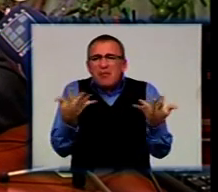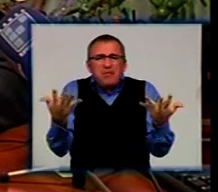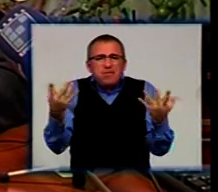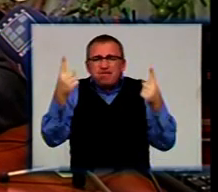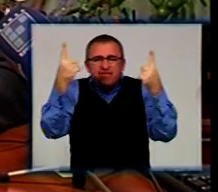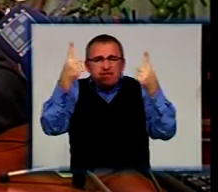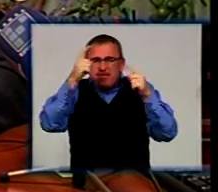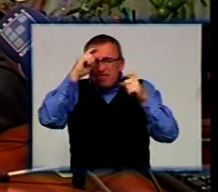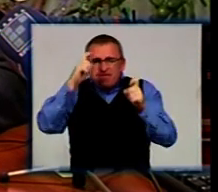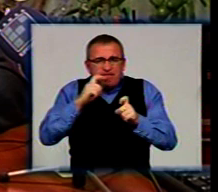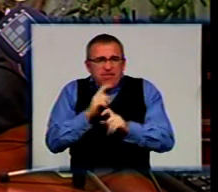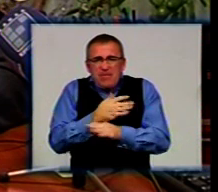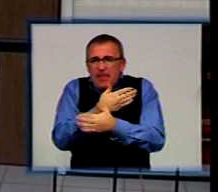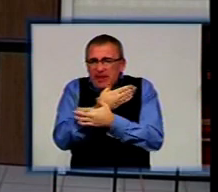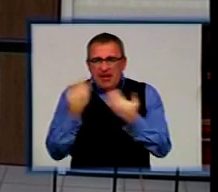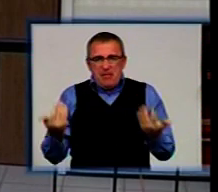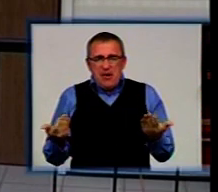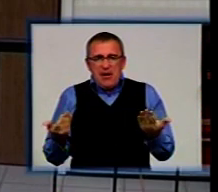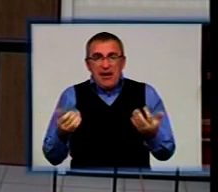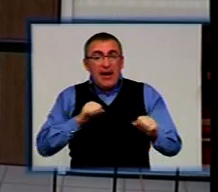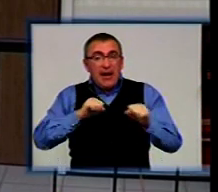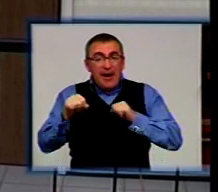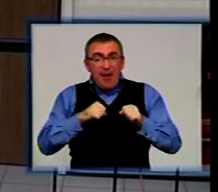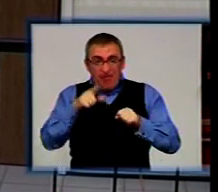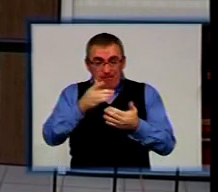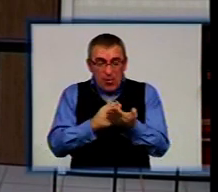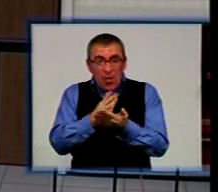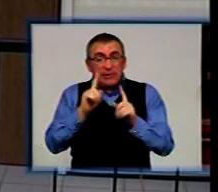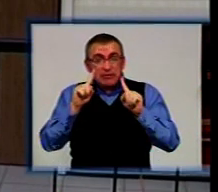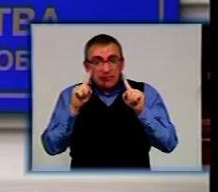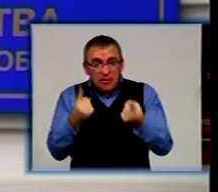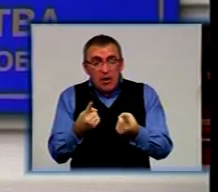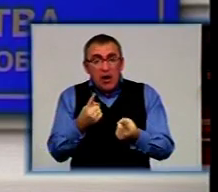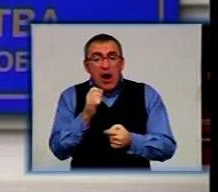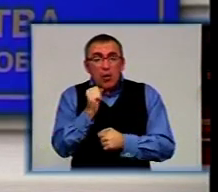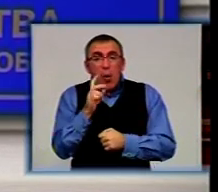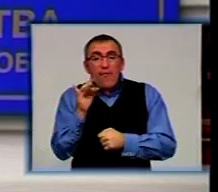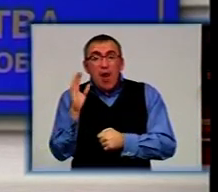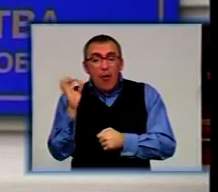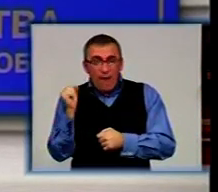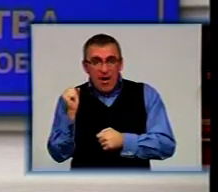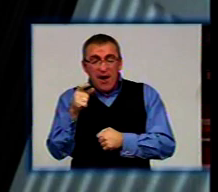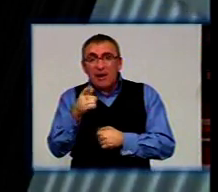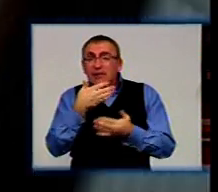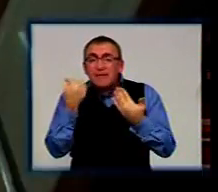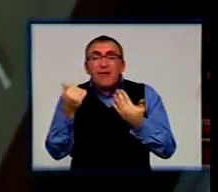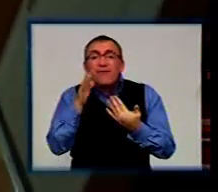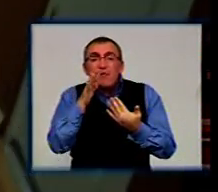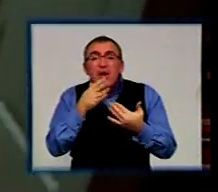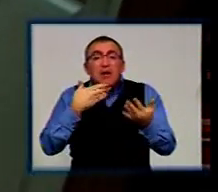біса, дідька немає. Керівник посадовця, якого затримали, Антоніна Ковальова, ще з минулого четверга не знайшла часу на